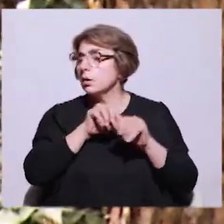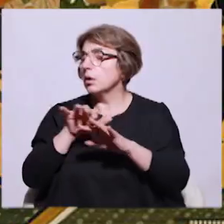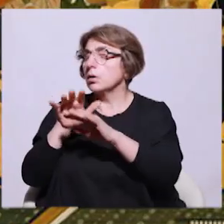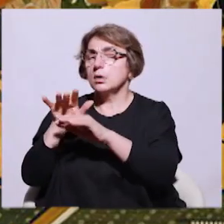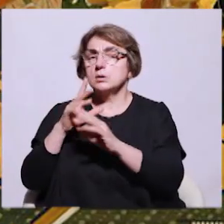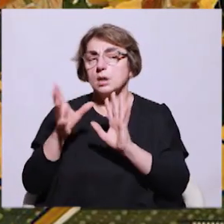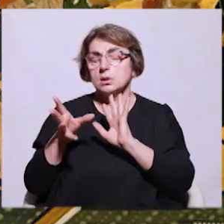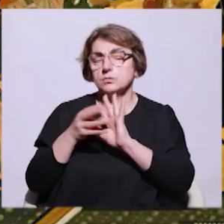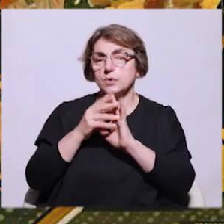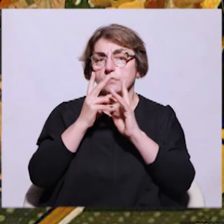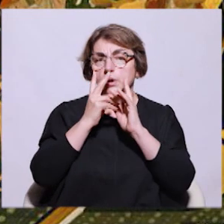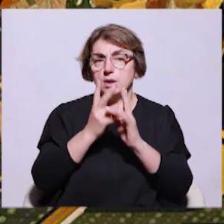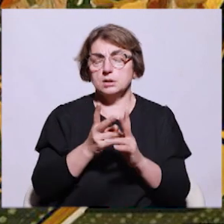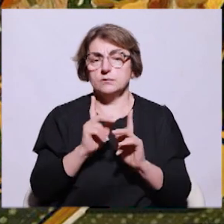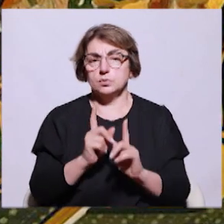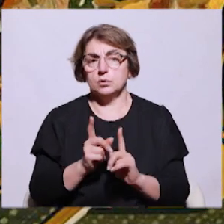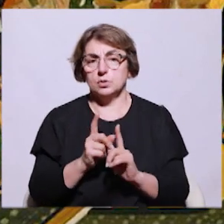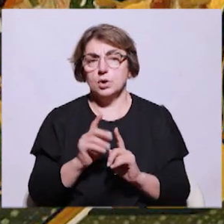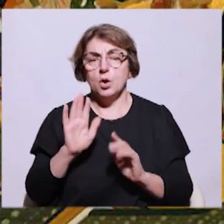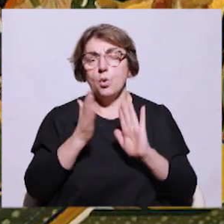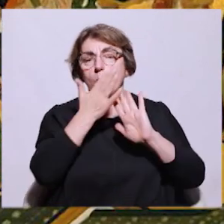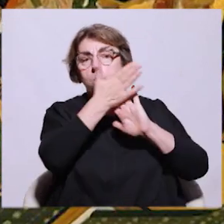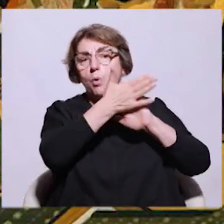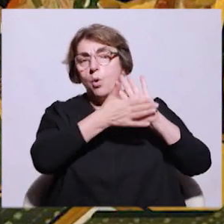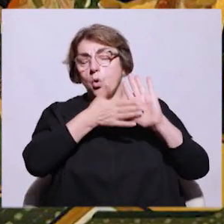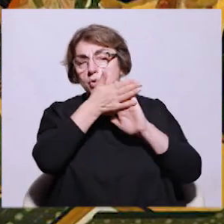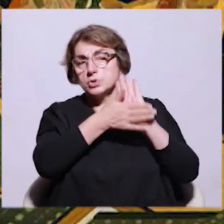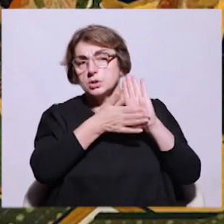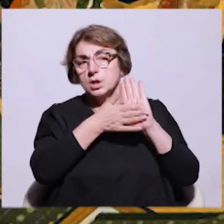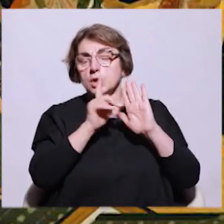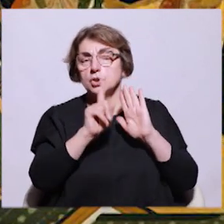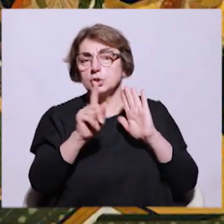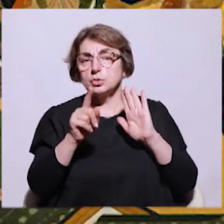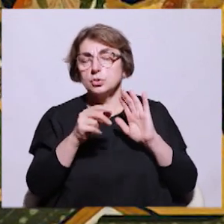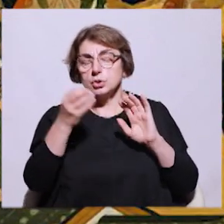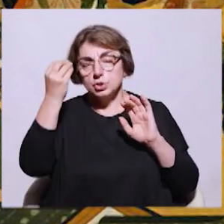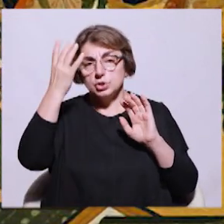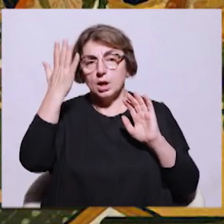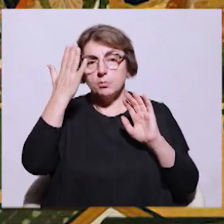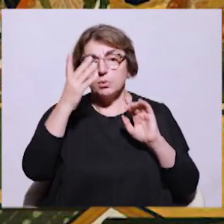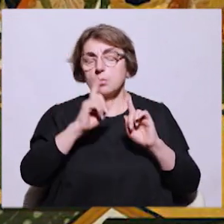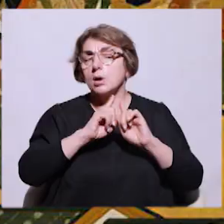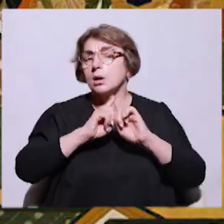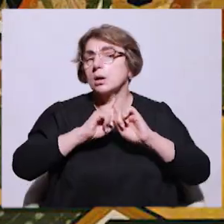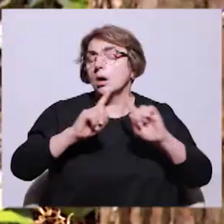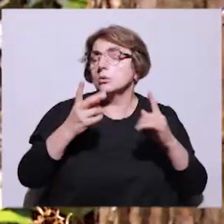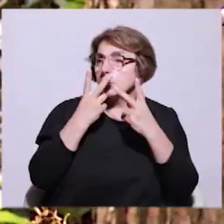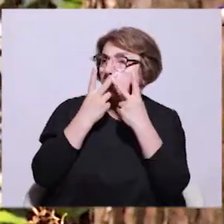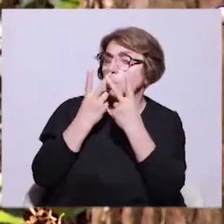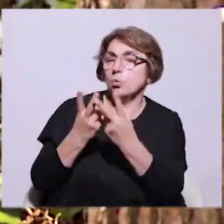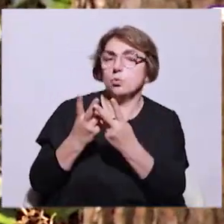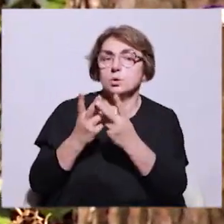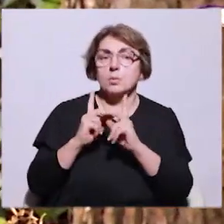ისინი და თან ჩვენ ვხედავთ, რომ ფონზე თვითონ იაპონელები გაოცებულები